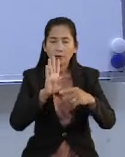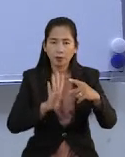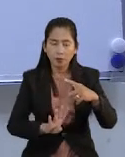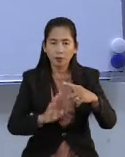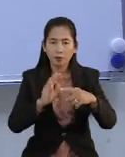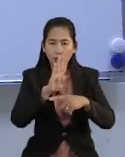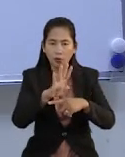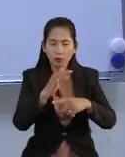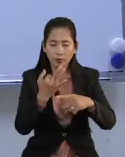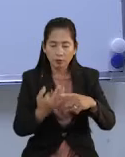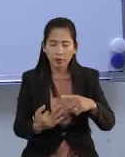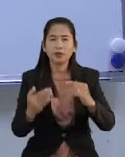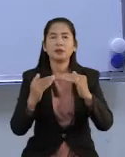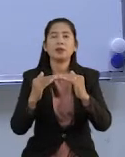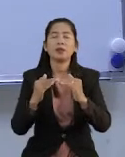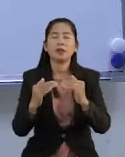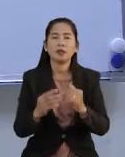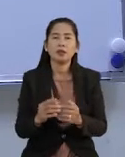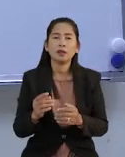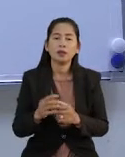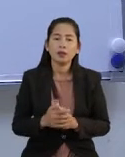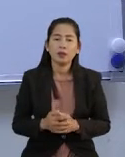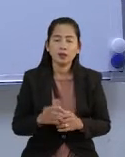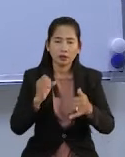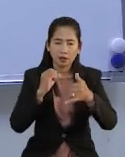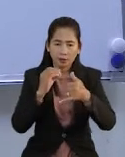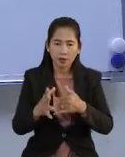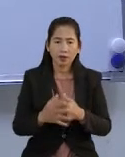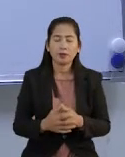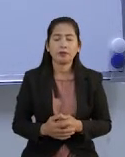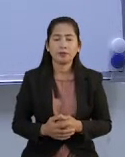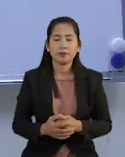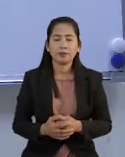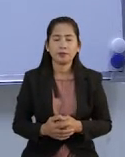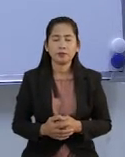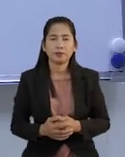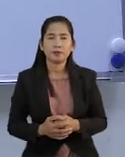bốn phía pram bay từ tiền tỏ chân chập đám